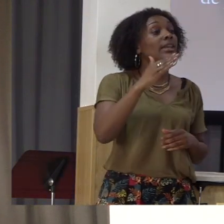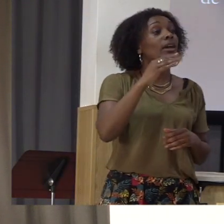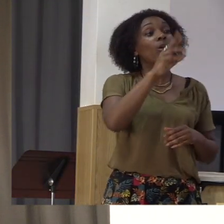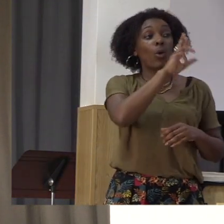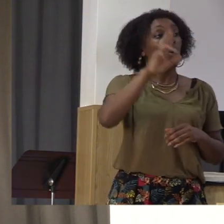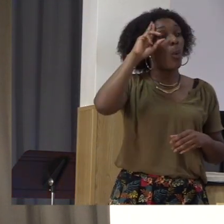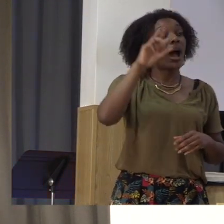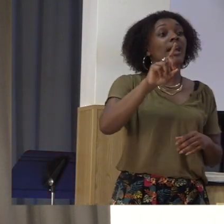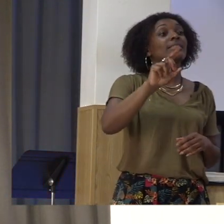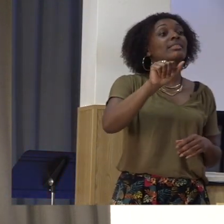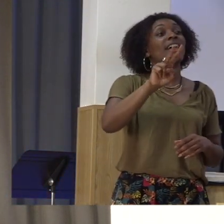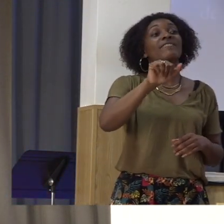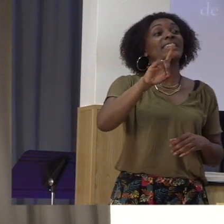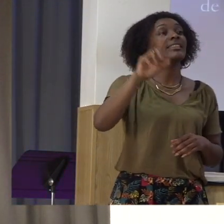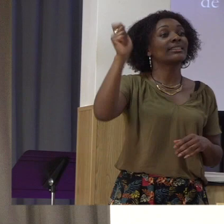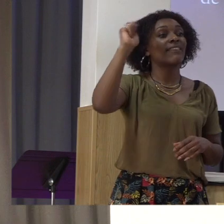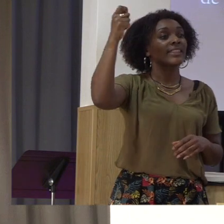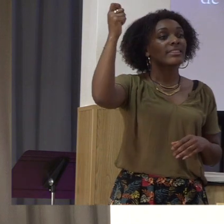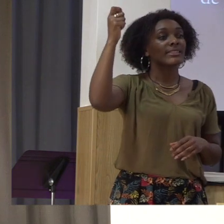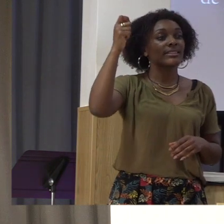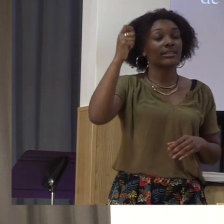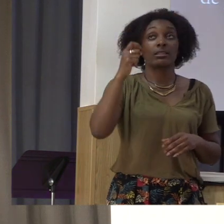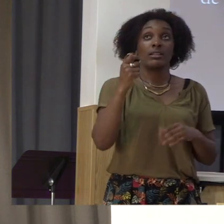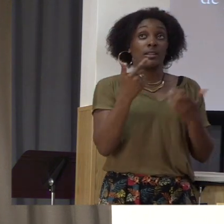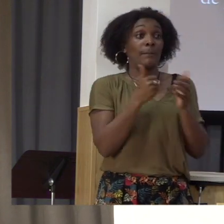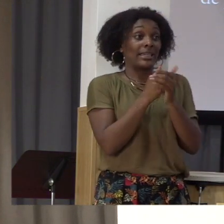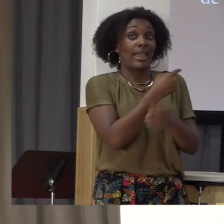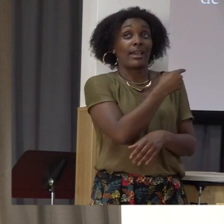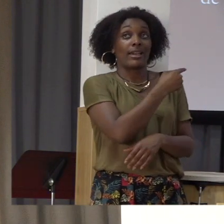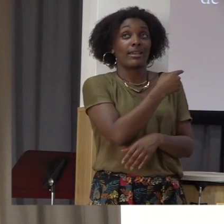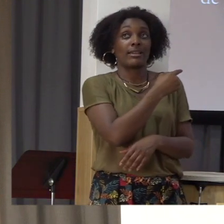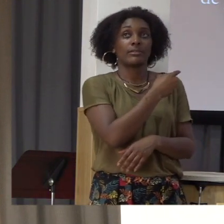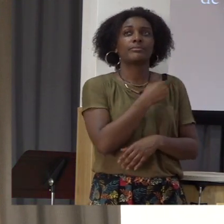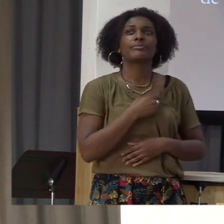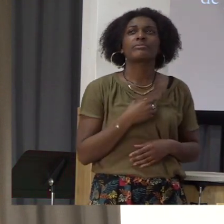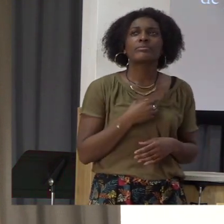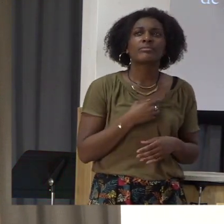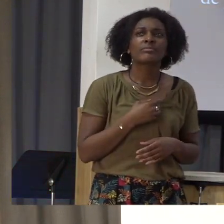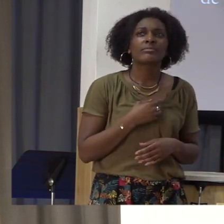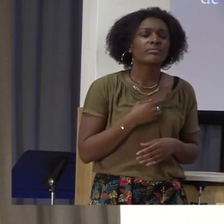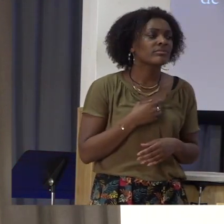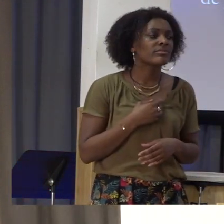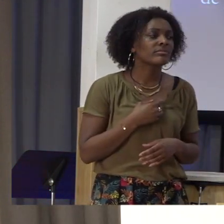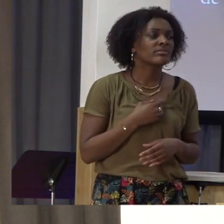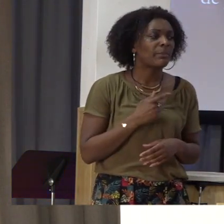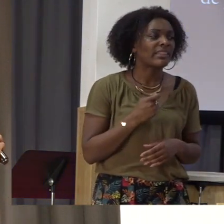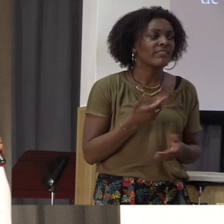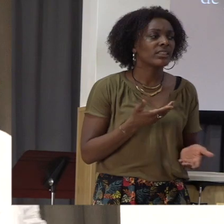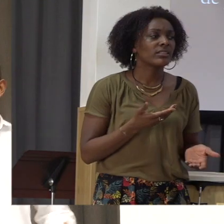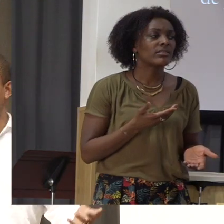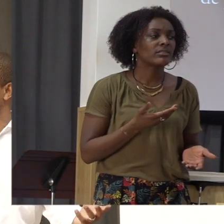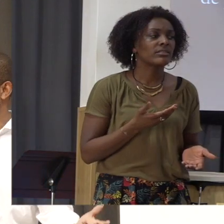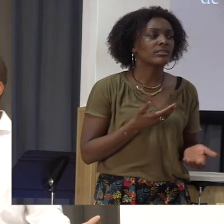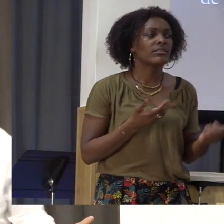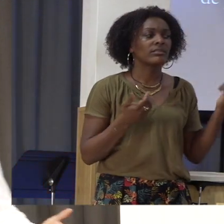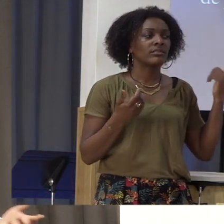prière, d'abord, ce proverbe, nous le connaissons, ce proverbe nous montre qu'en fait, Il y a dans le cœur de l'homme beaucoup